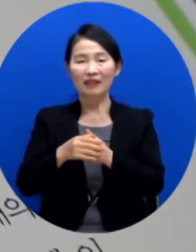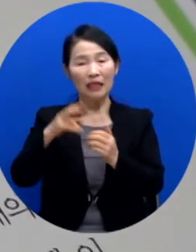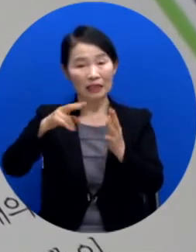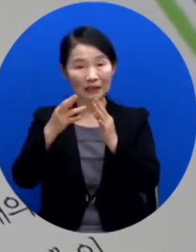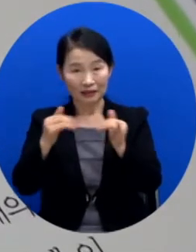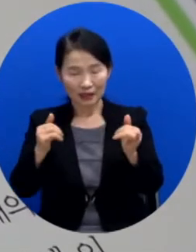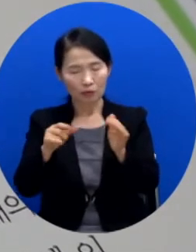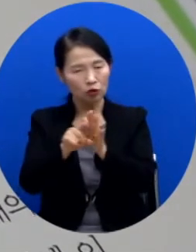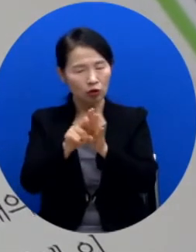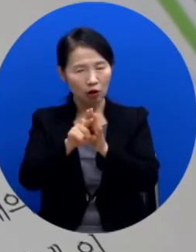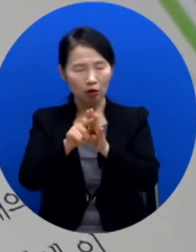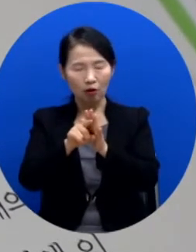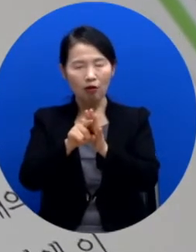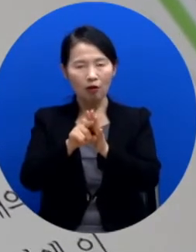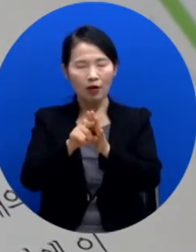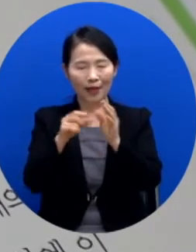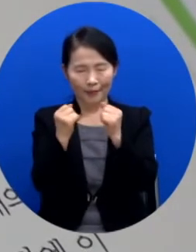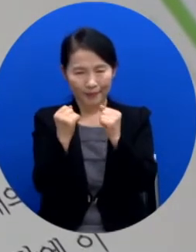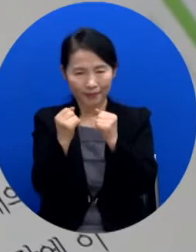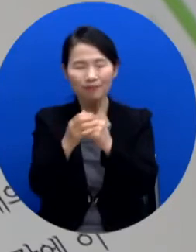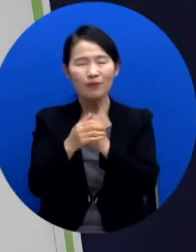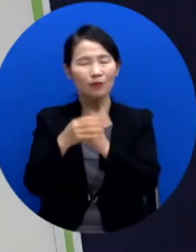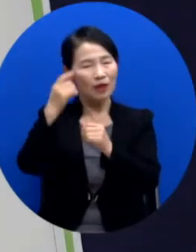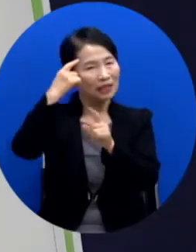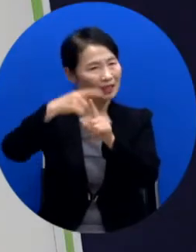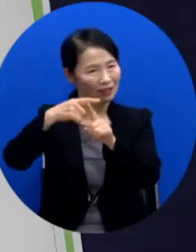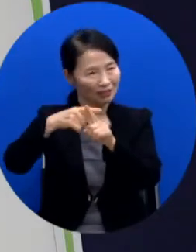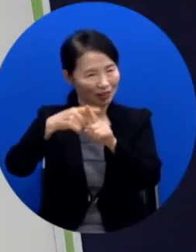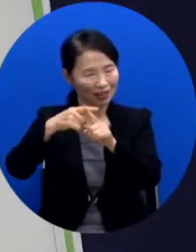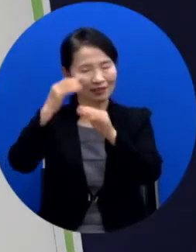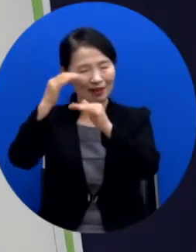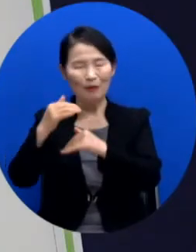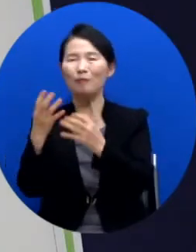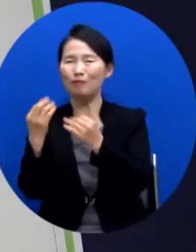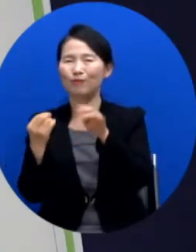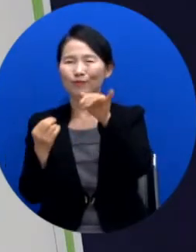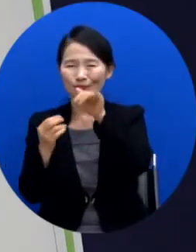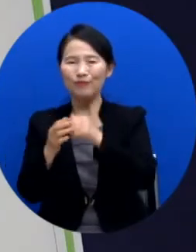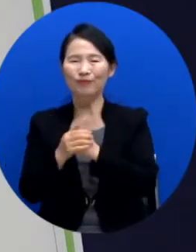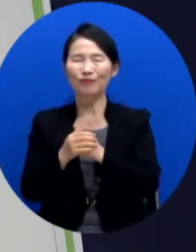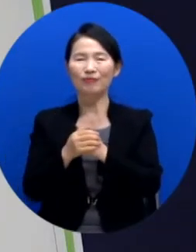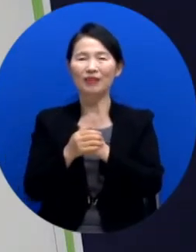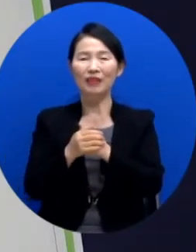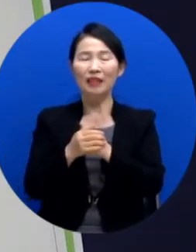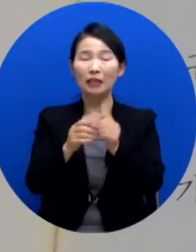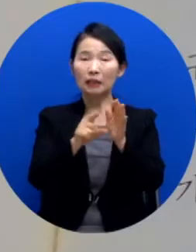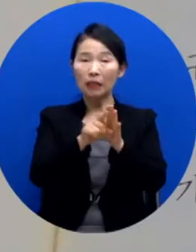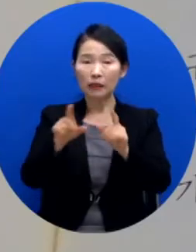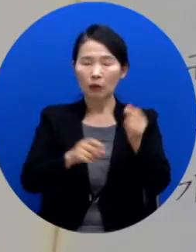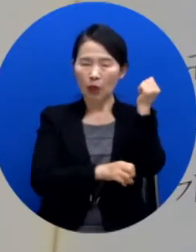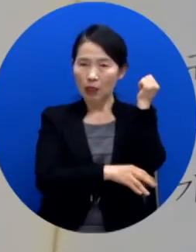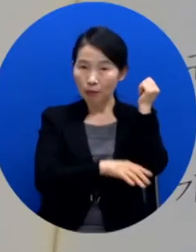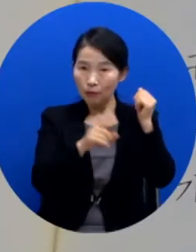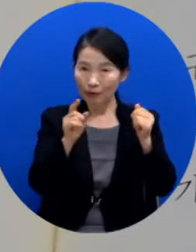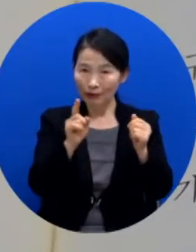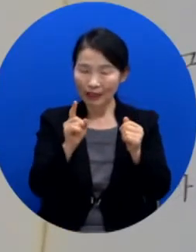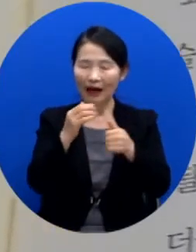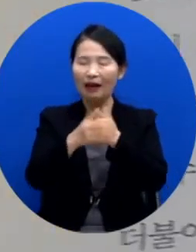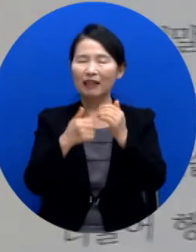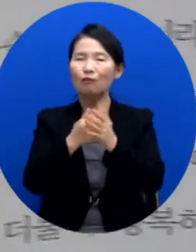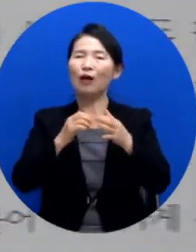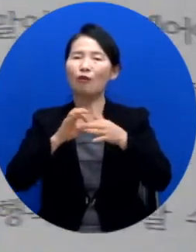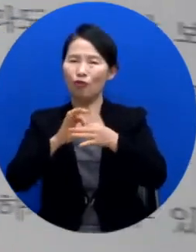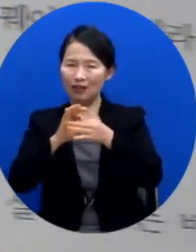도전과 긍정의 메시지를 던지고 있습니다. 저자는 신앙생활의 기본은 하나님과의 관계를 우선시하는